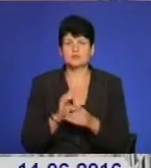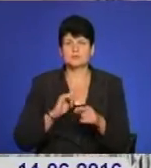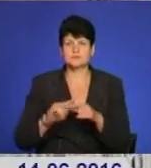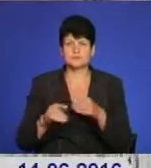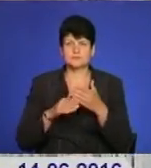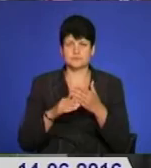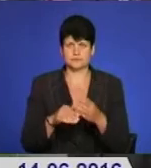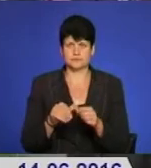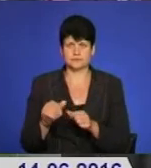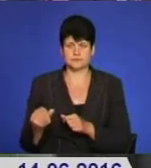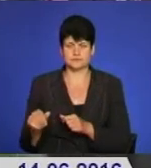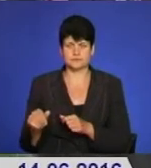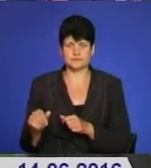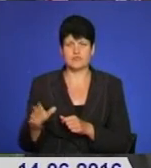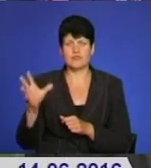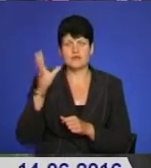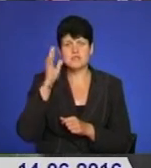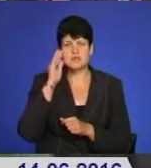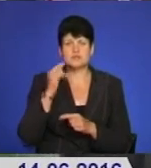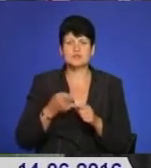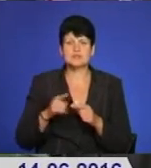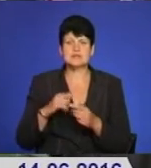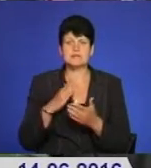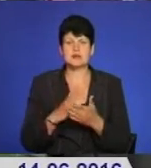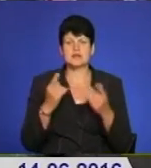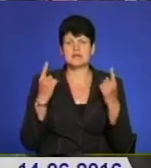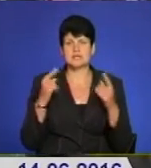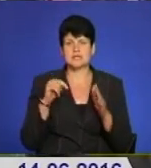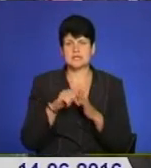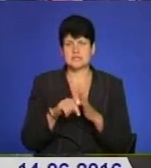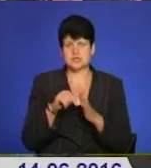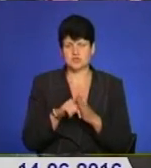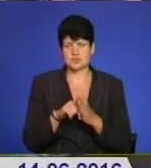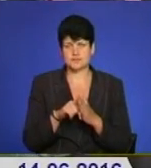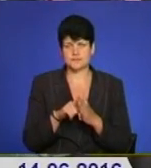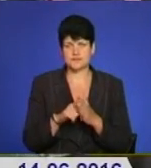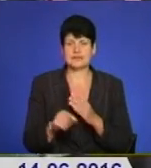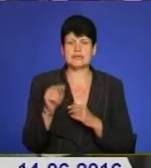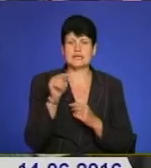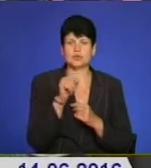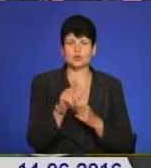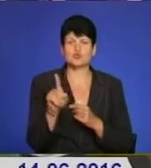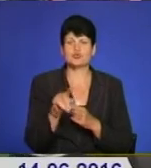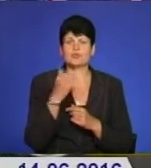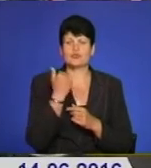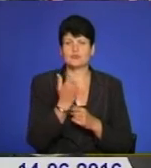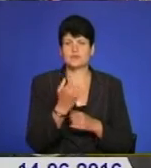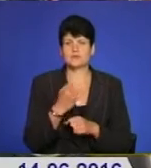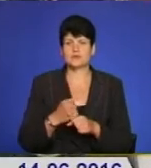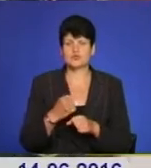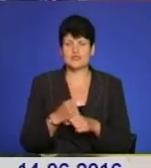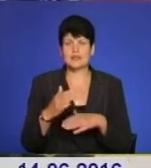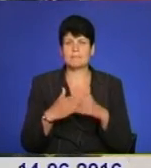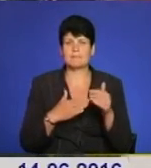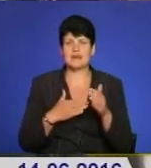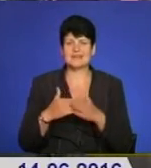допомоги, зокрема. Вважаємо, що це має велике значення для то, що вони відпрацювали практичні